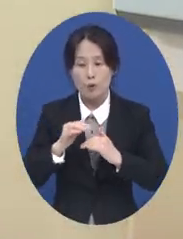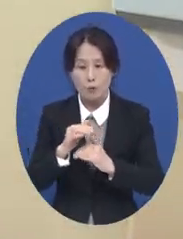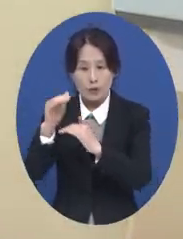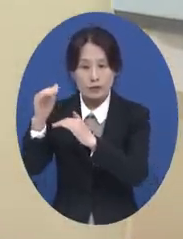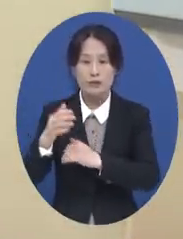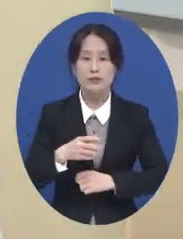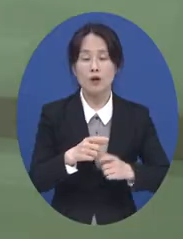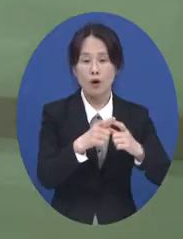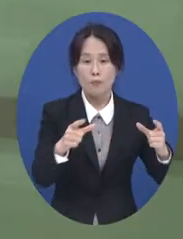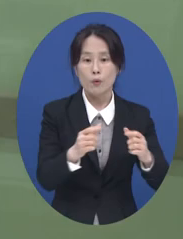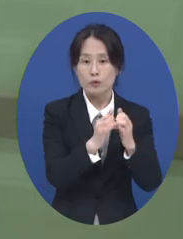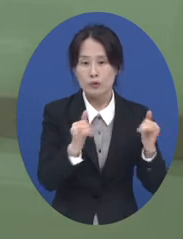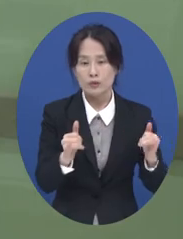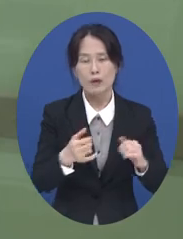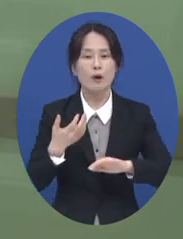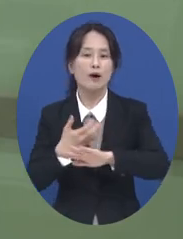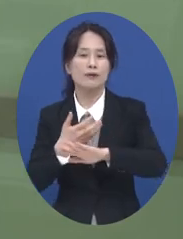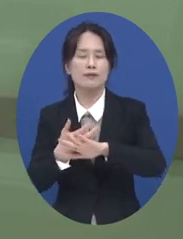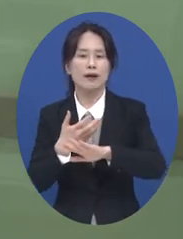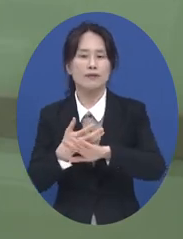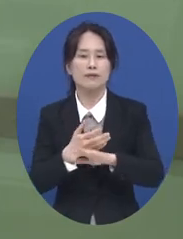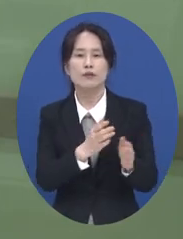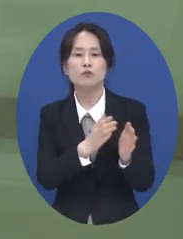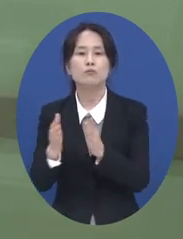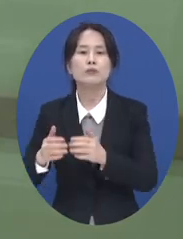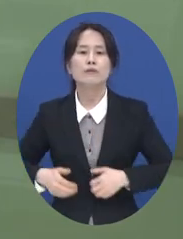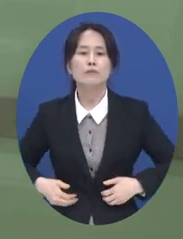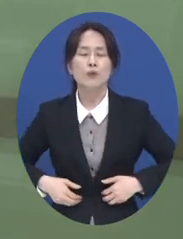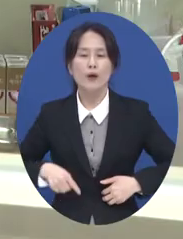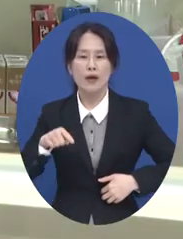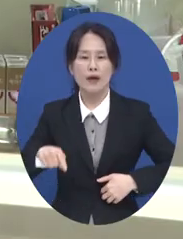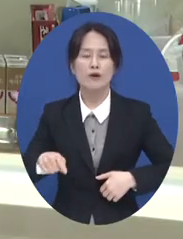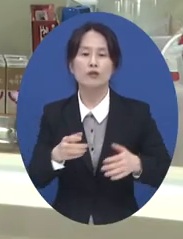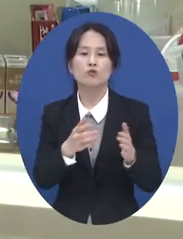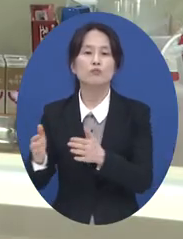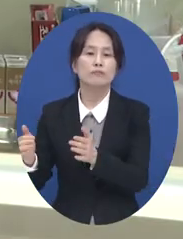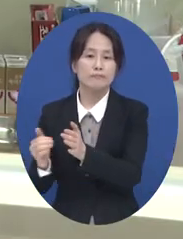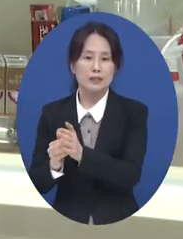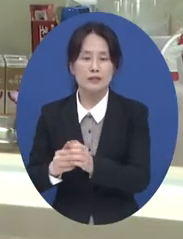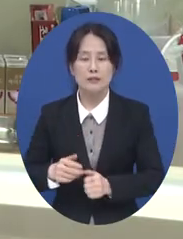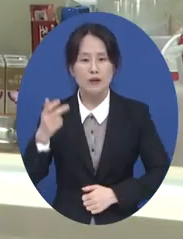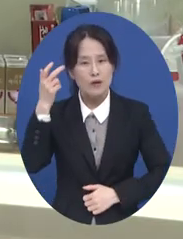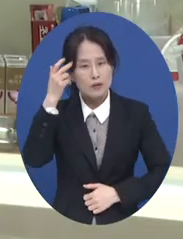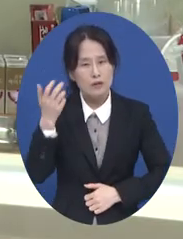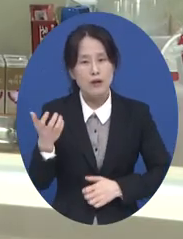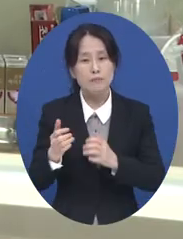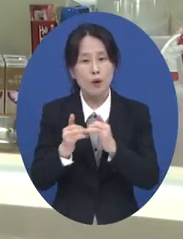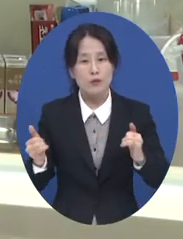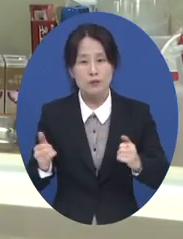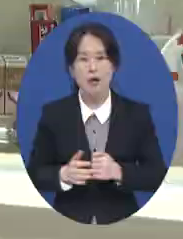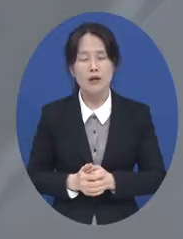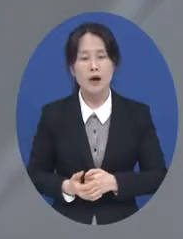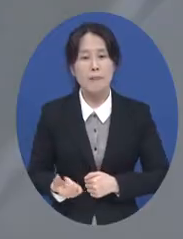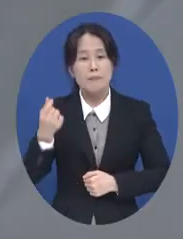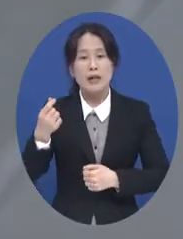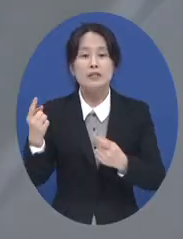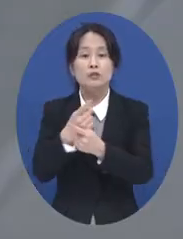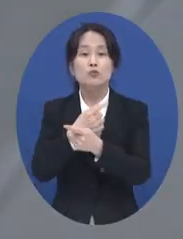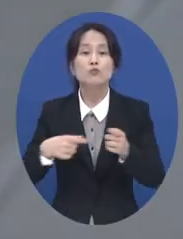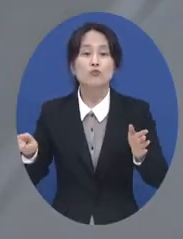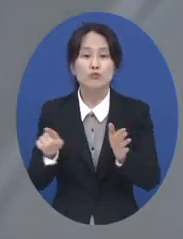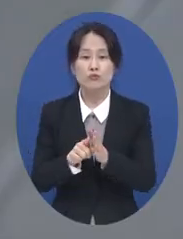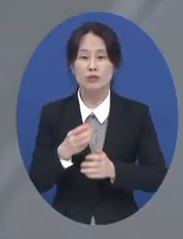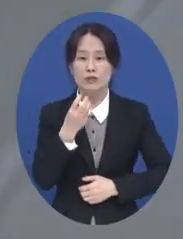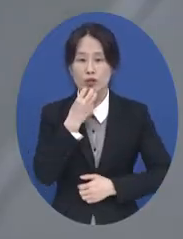과정에서 일반 환자와 다른 접근이 필요하다는 판단에서 설치했습니다. 정신질환자가 신속하게 치료를 받을